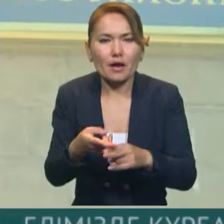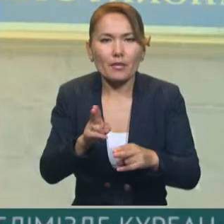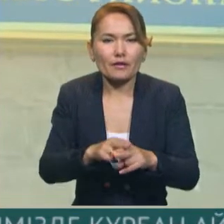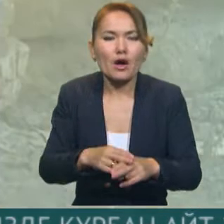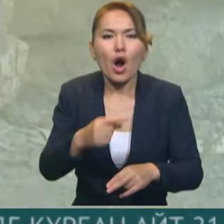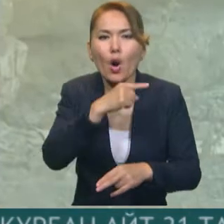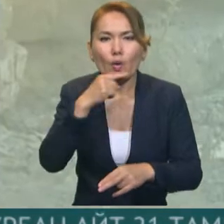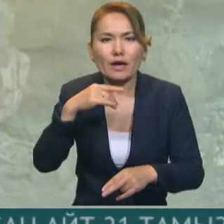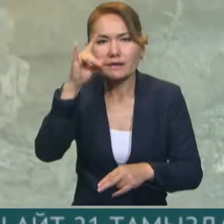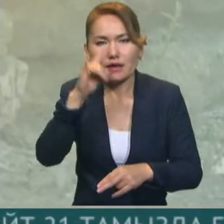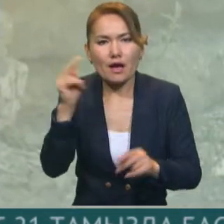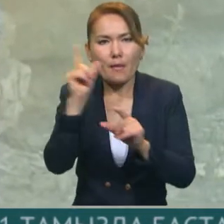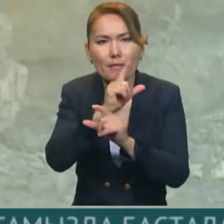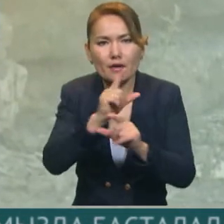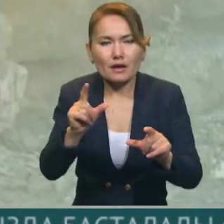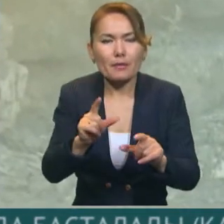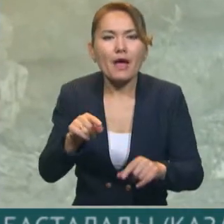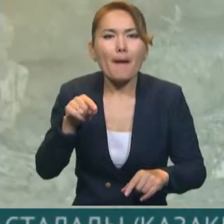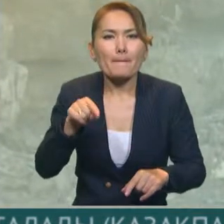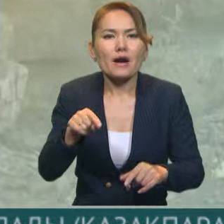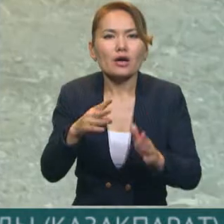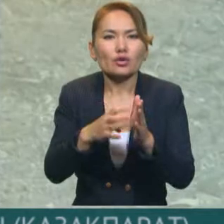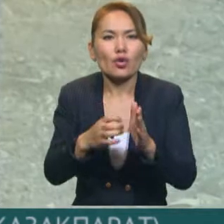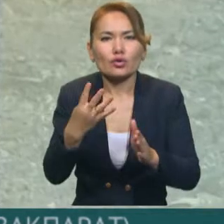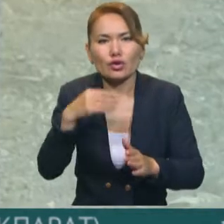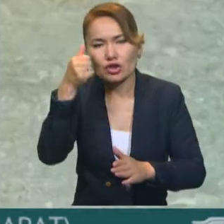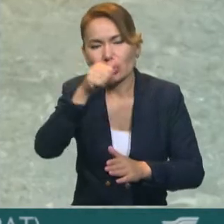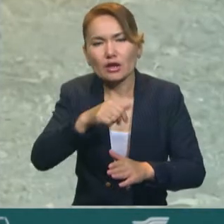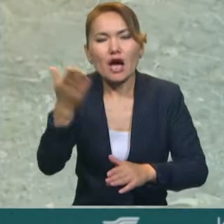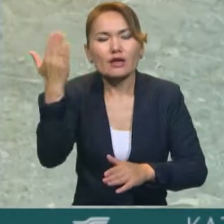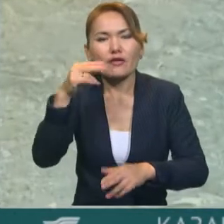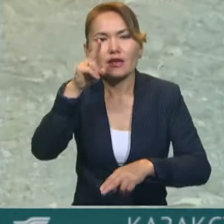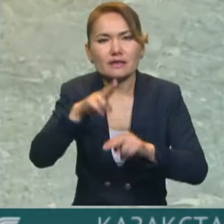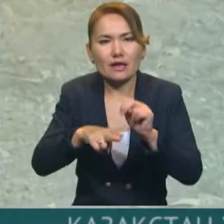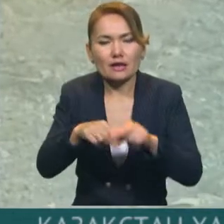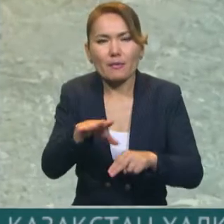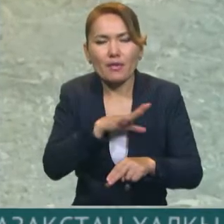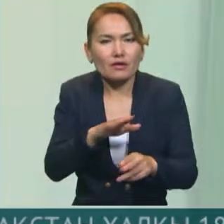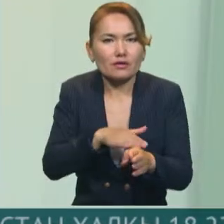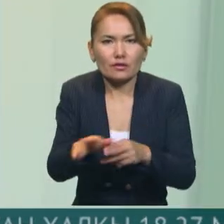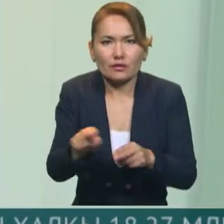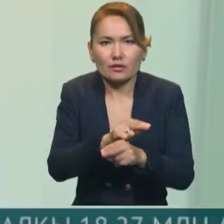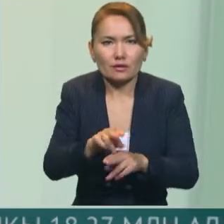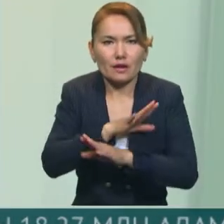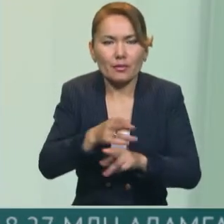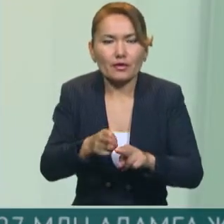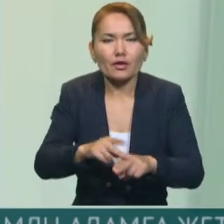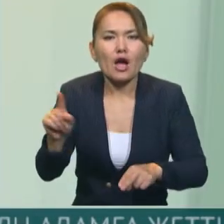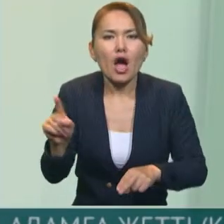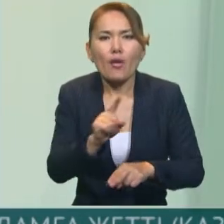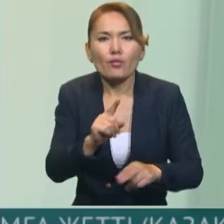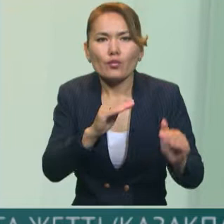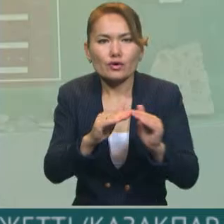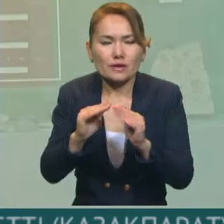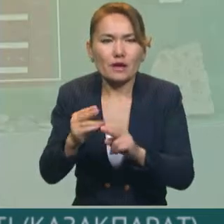аудармашылар дайындайтын орыс қазақ мектебі үшін 1904 жылы салынған. Содан бері күрделі жөндеу көрмепті. Аудандық музейге бұл